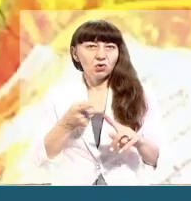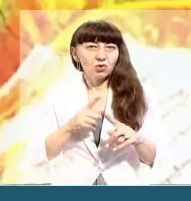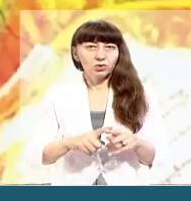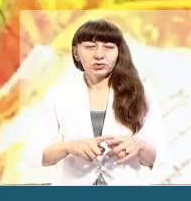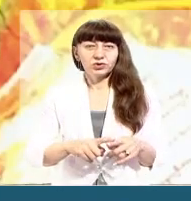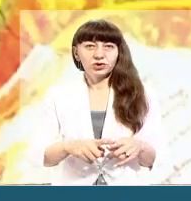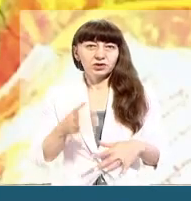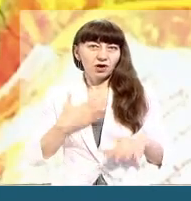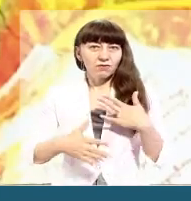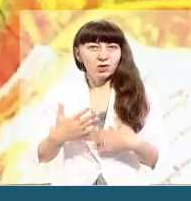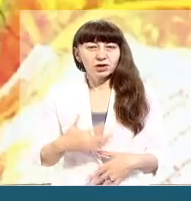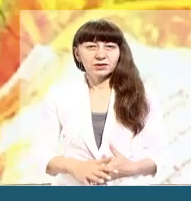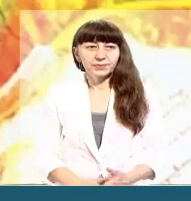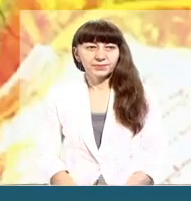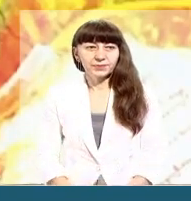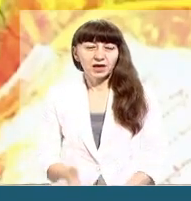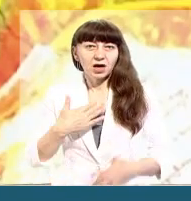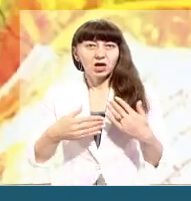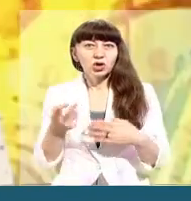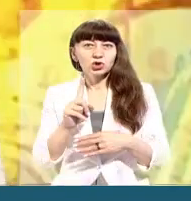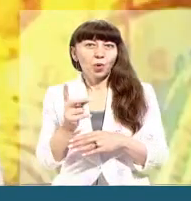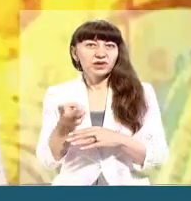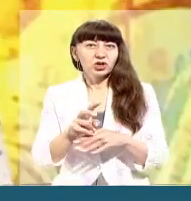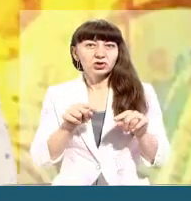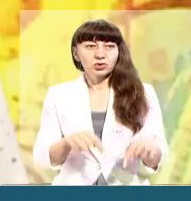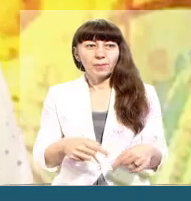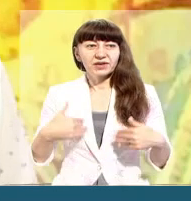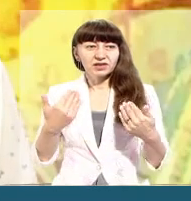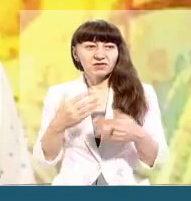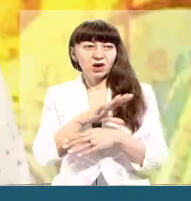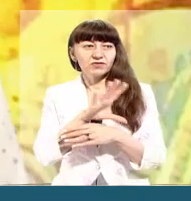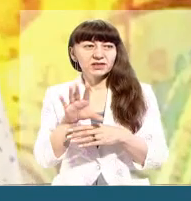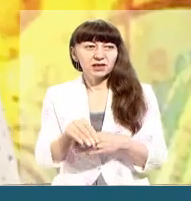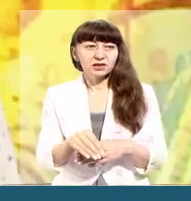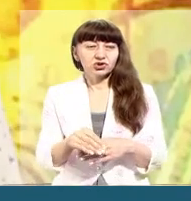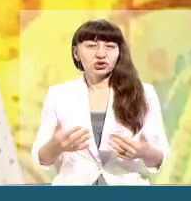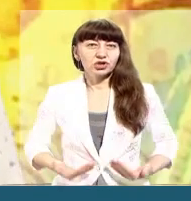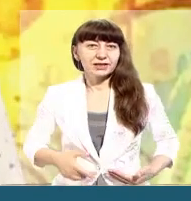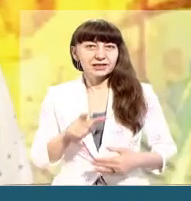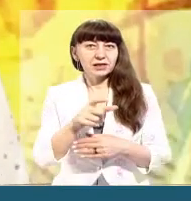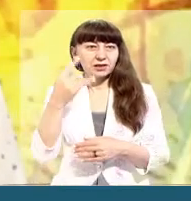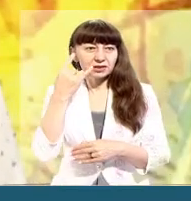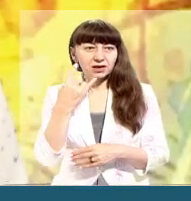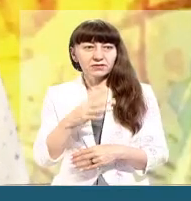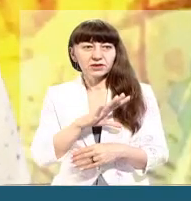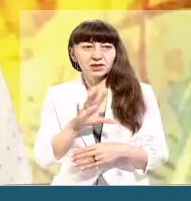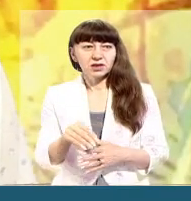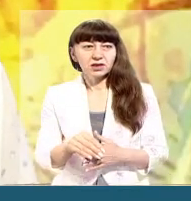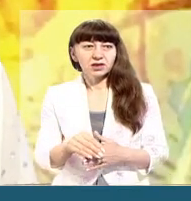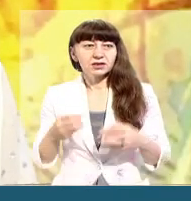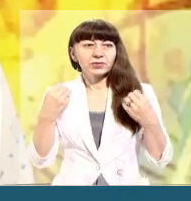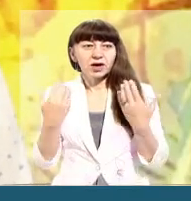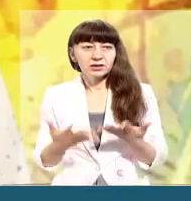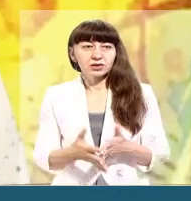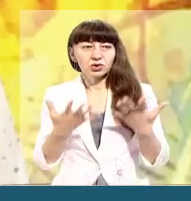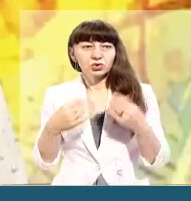очень довольна, очень рада, что я попала сюда. Поздравляю всех жителей Казахстана, всех с